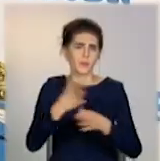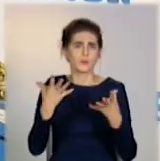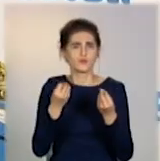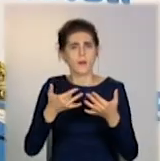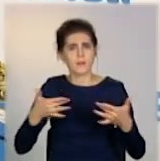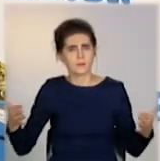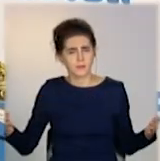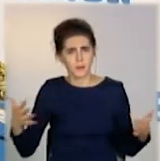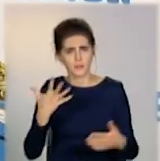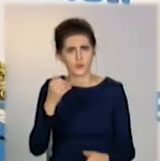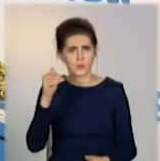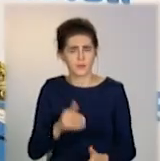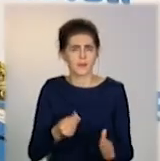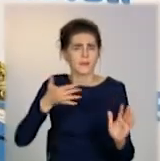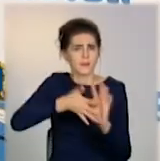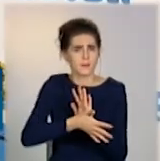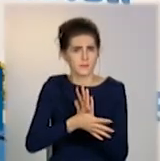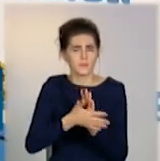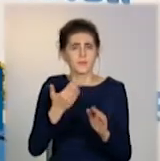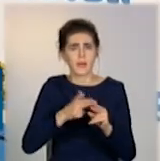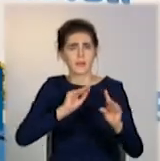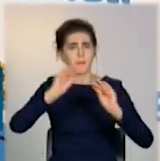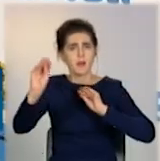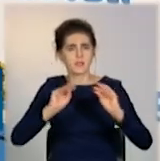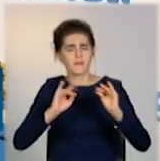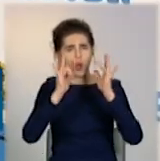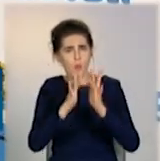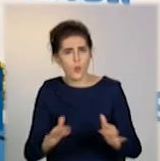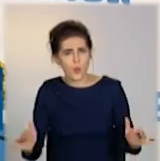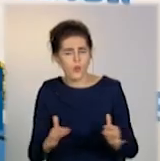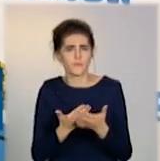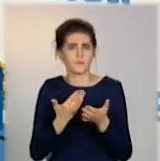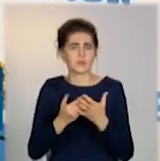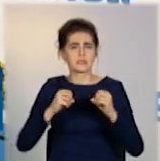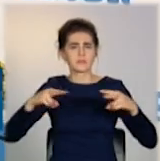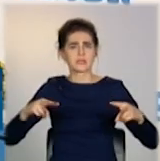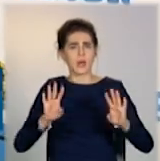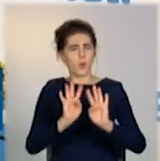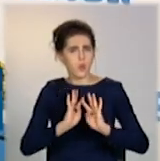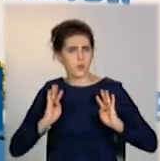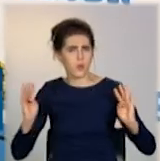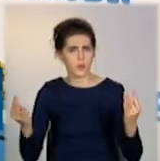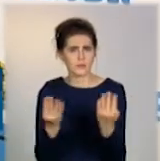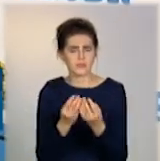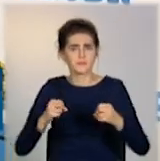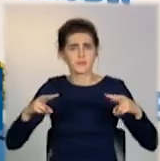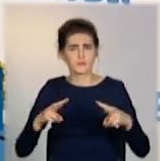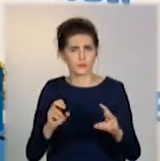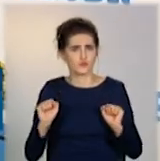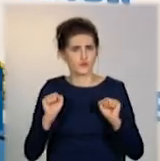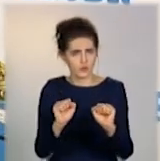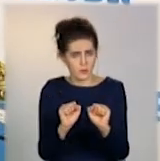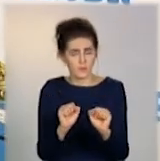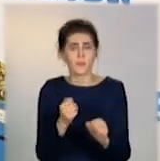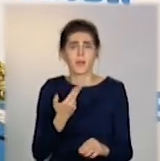Це ілюмінація з прикрашання саме цієї ялинки. Огорожа, яка буде створювати безпечний простір навколо